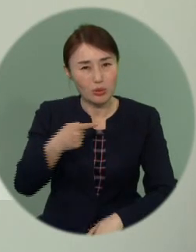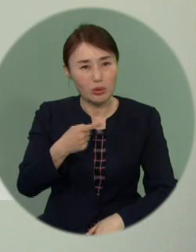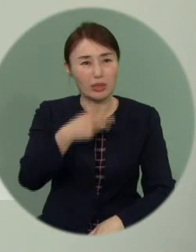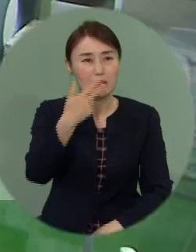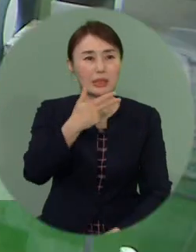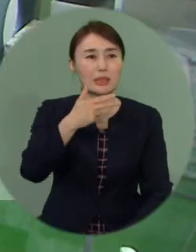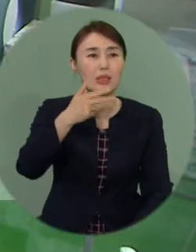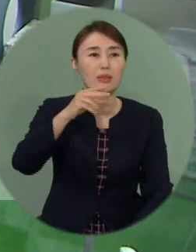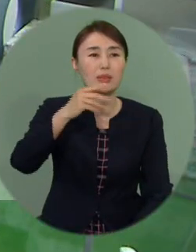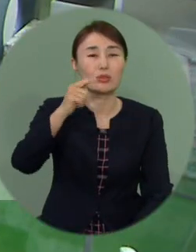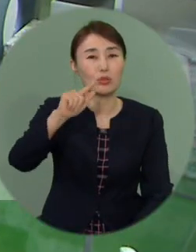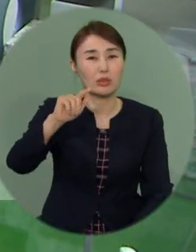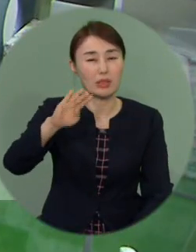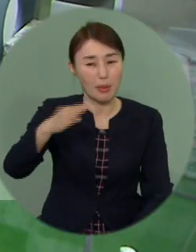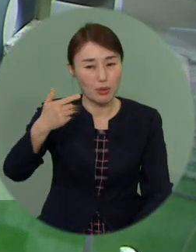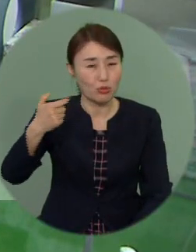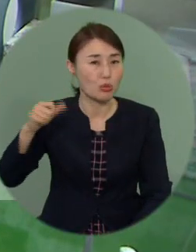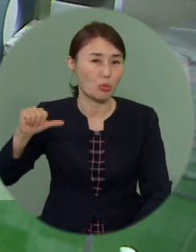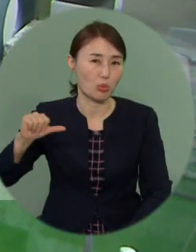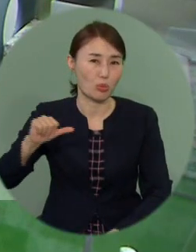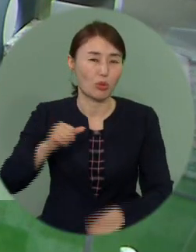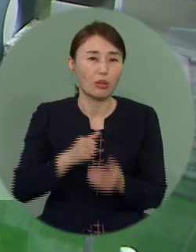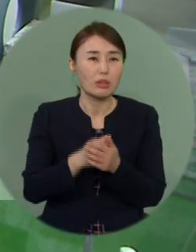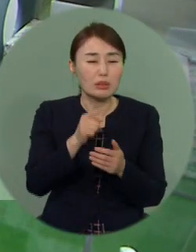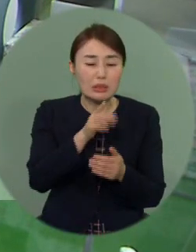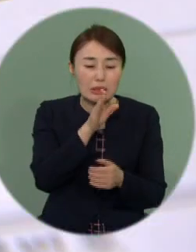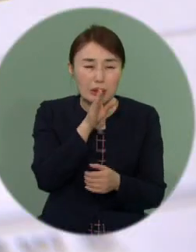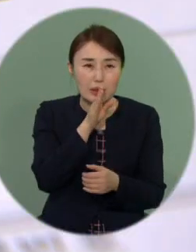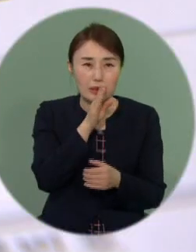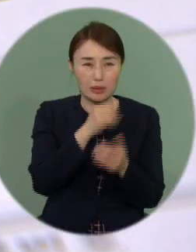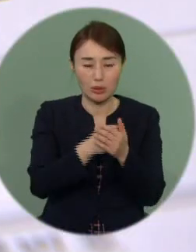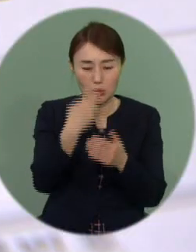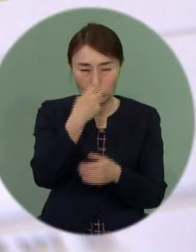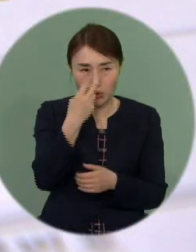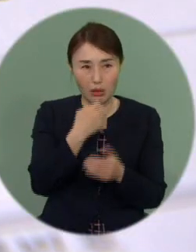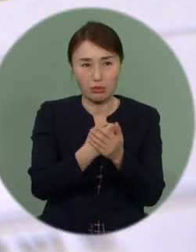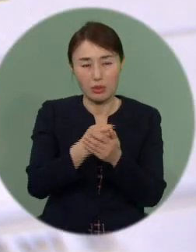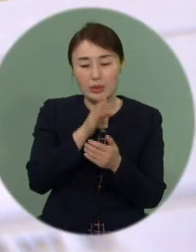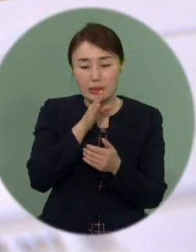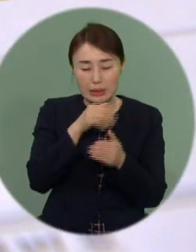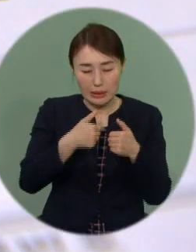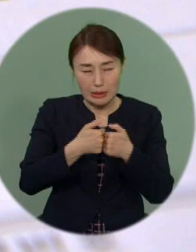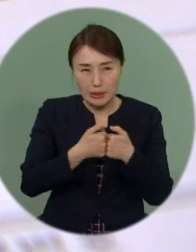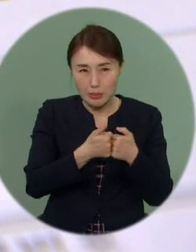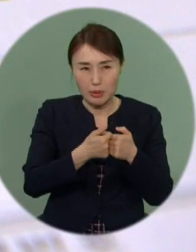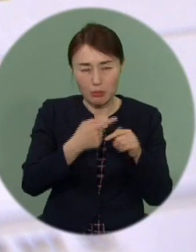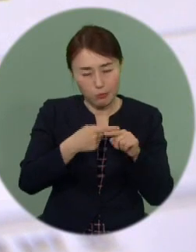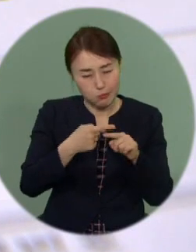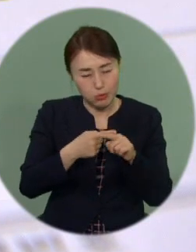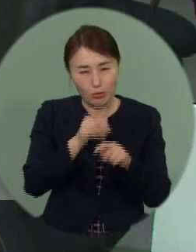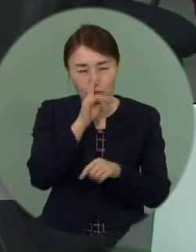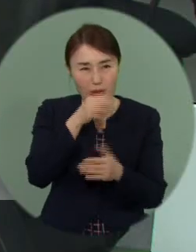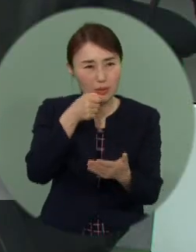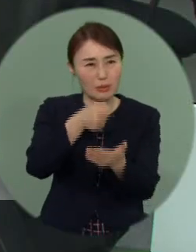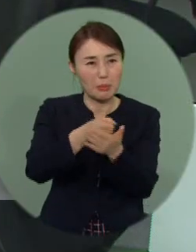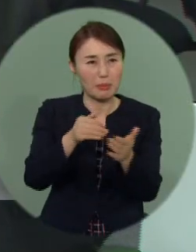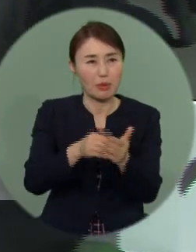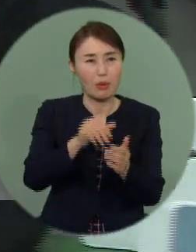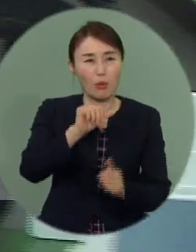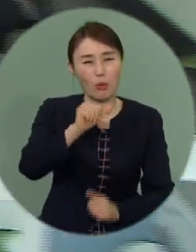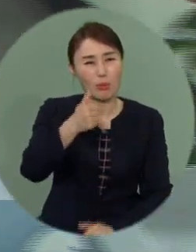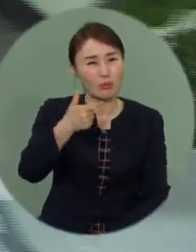예다 건이 가운데 사실 조사와 실무의 심의 중앙위 결정을 마친 건 500개 6섯